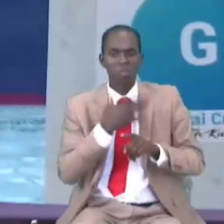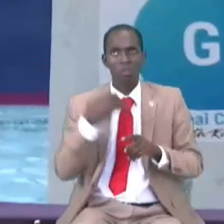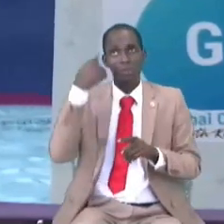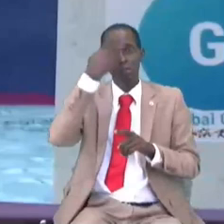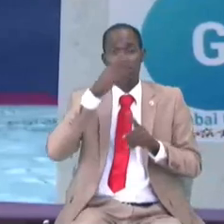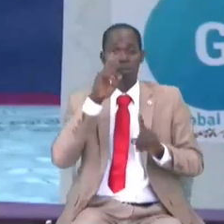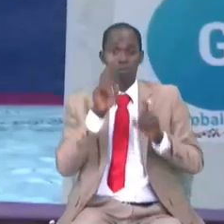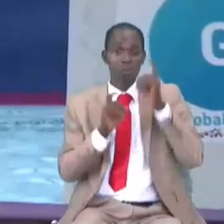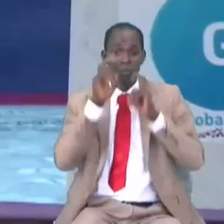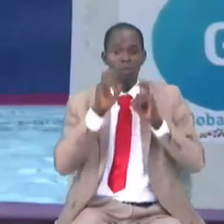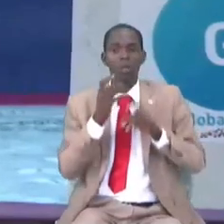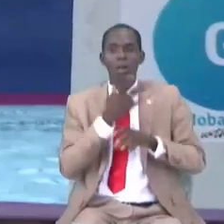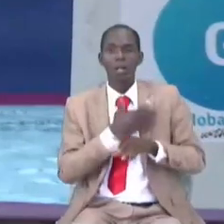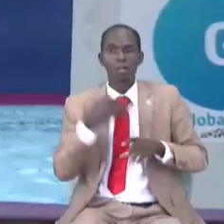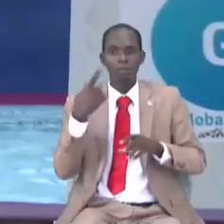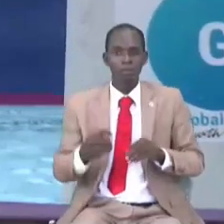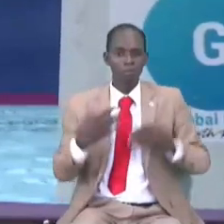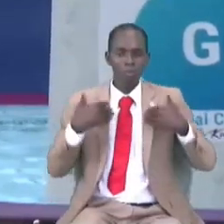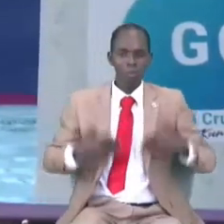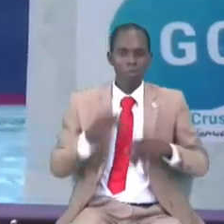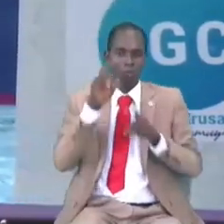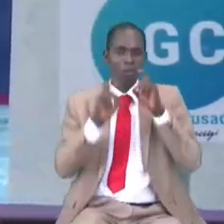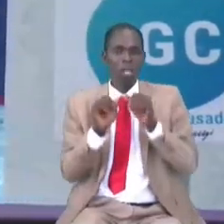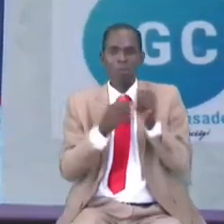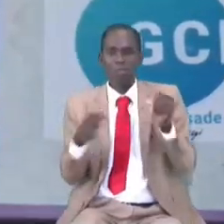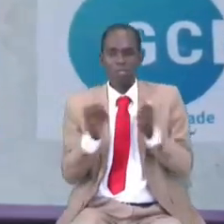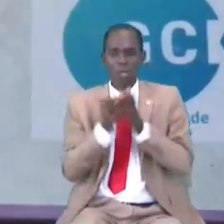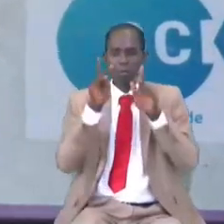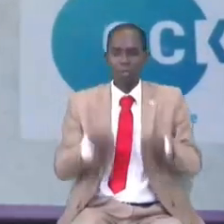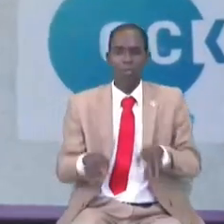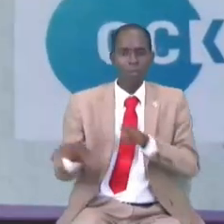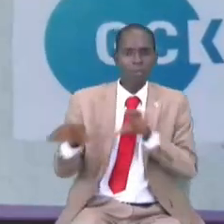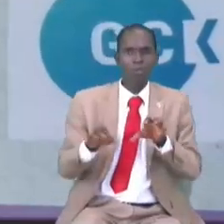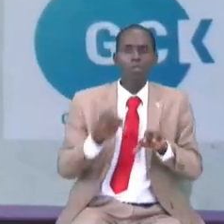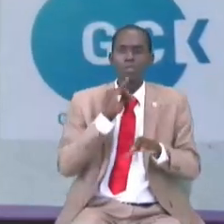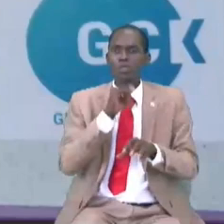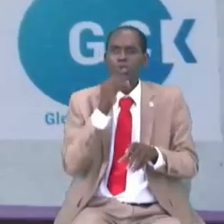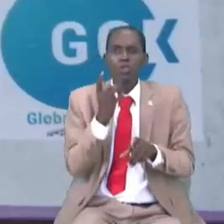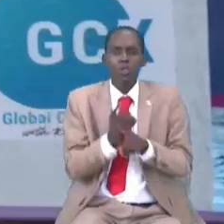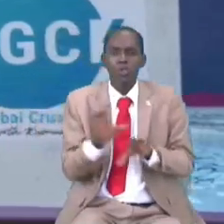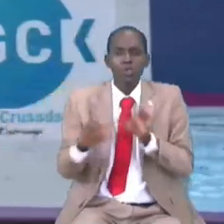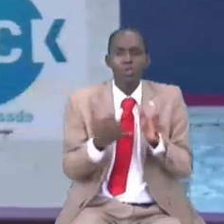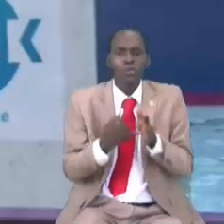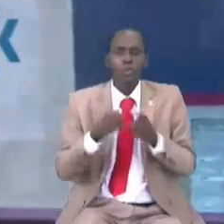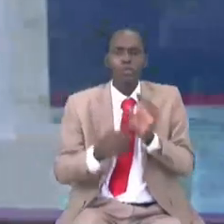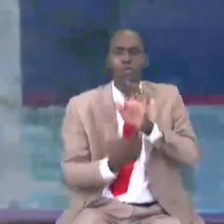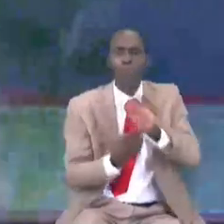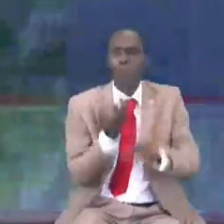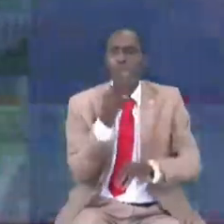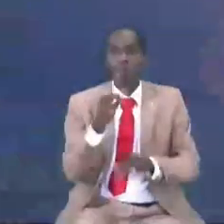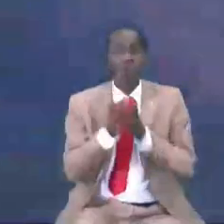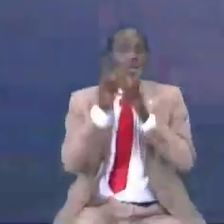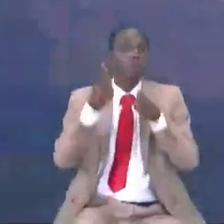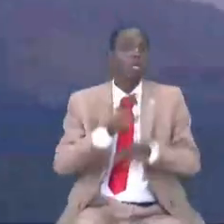qu'il fait, il ne le fait pas habituellement. Il n'a jamais été à Ninive avant, c'était la première fois. Et c'était